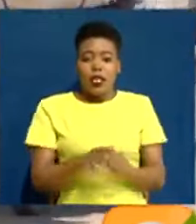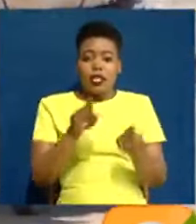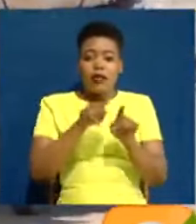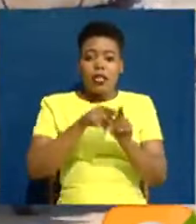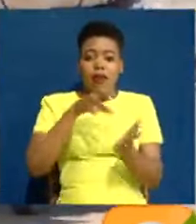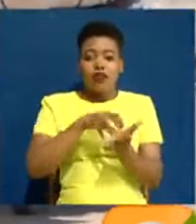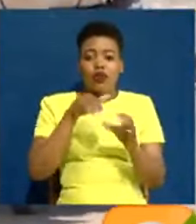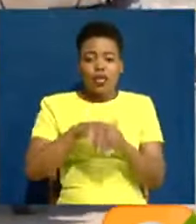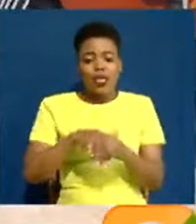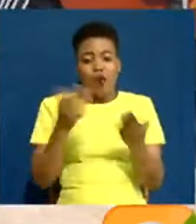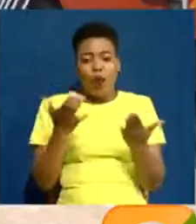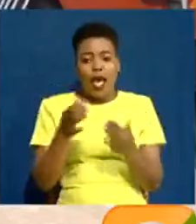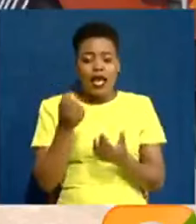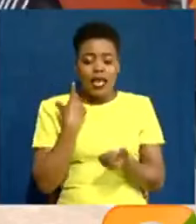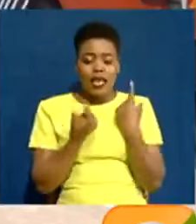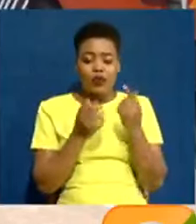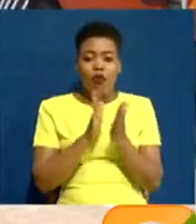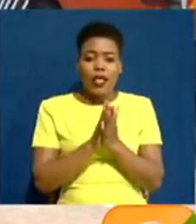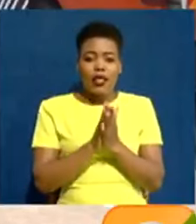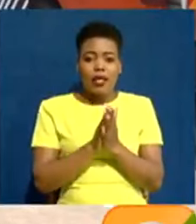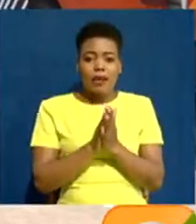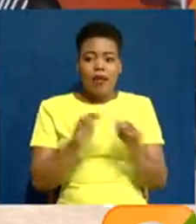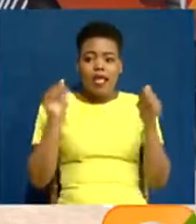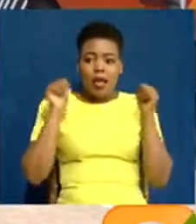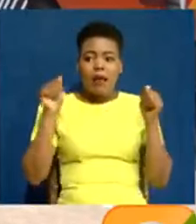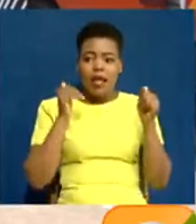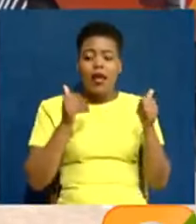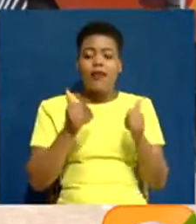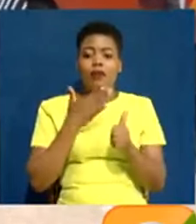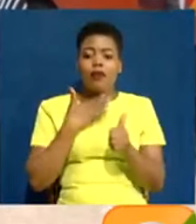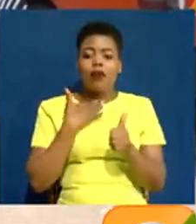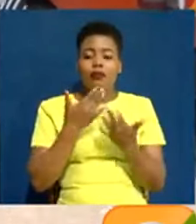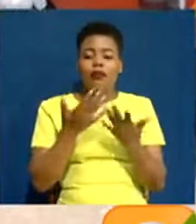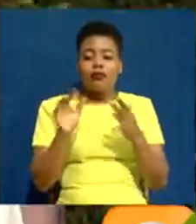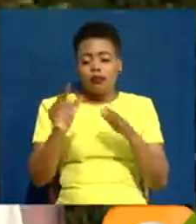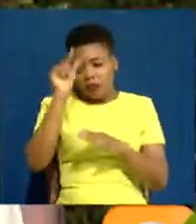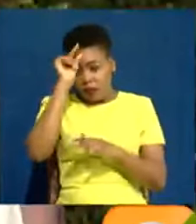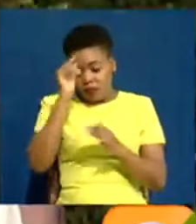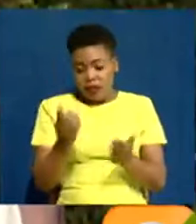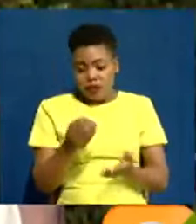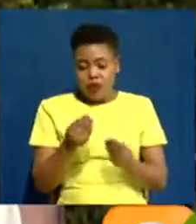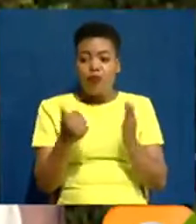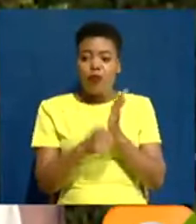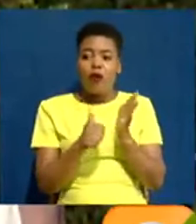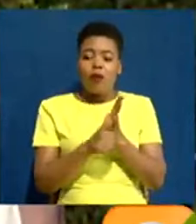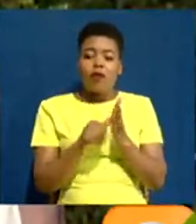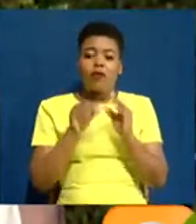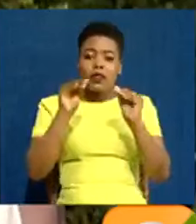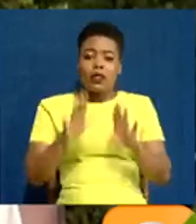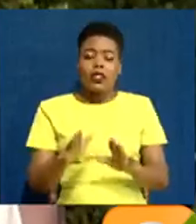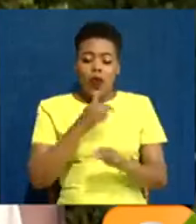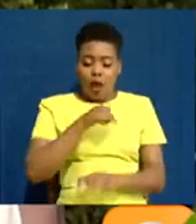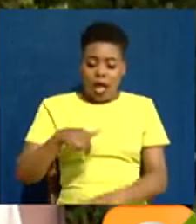Kericho na Nyamira, washikadau wakitaka serikali kuipa kipaumbele sekta ya masomo nchini. Kama wazazi